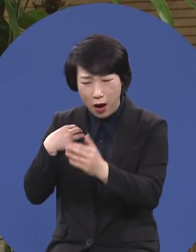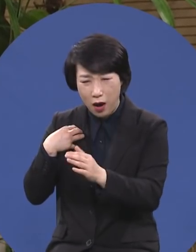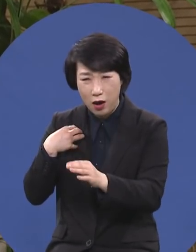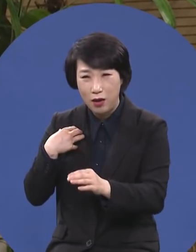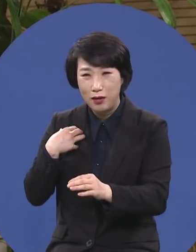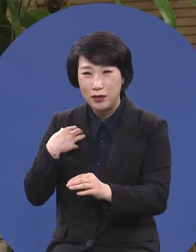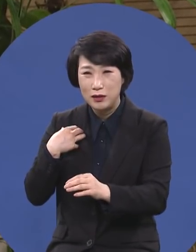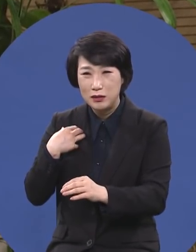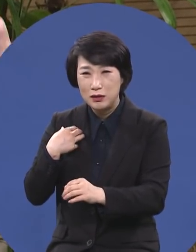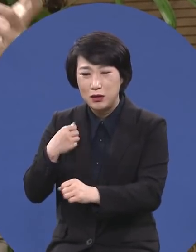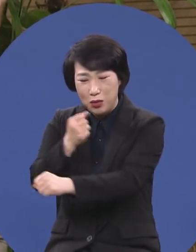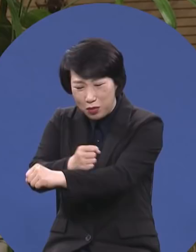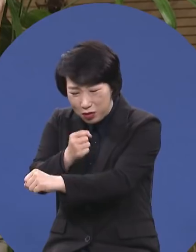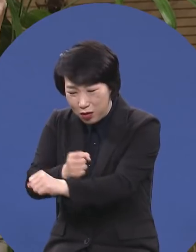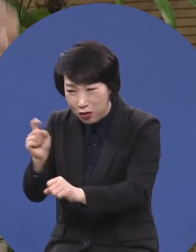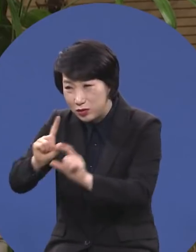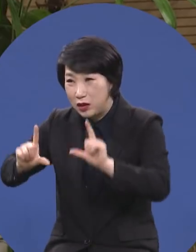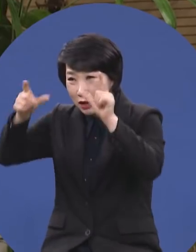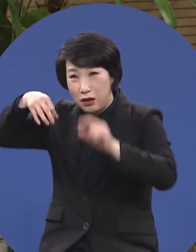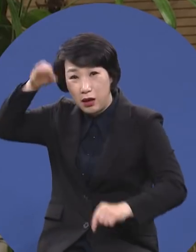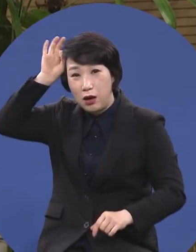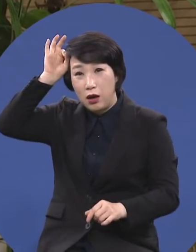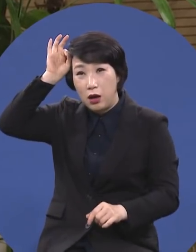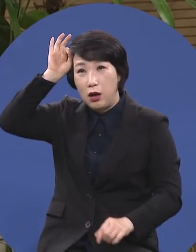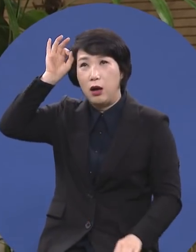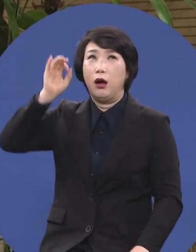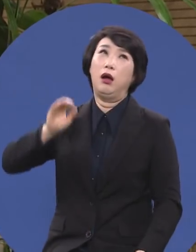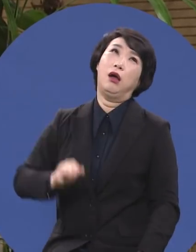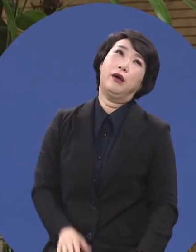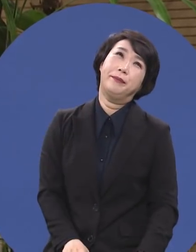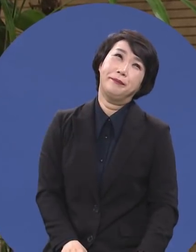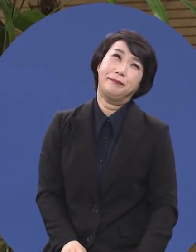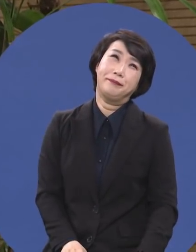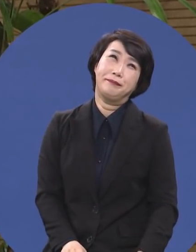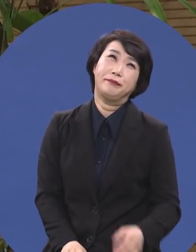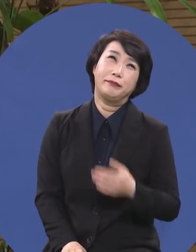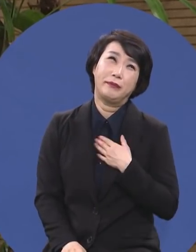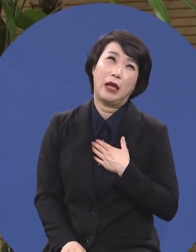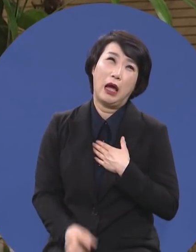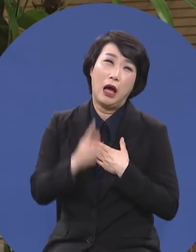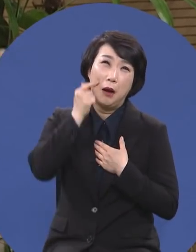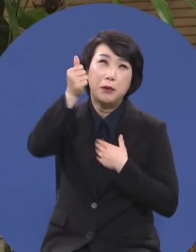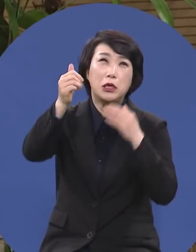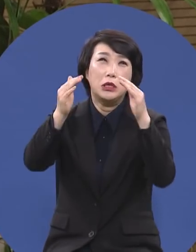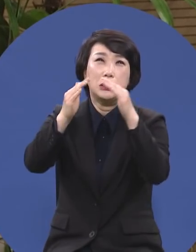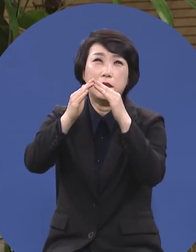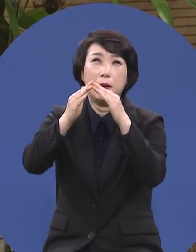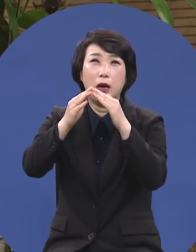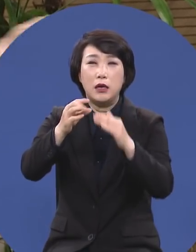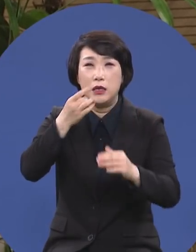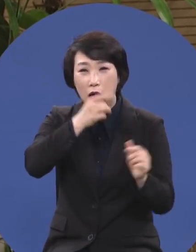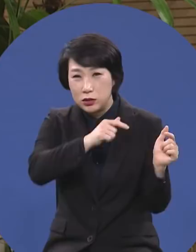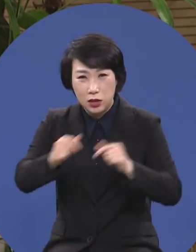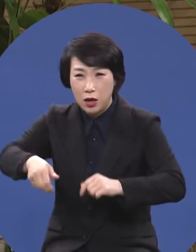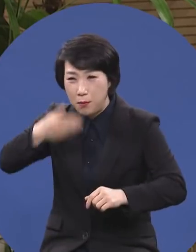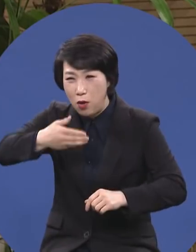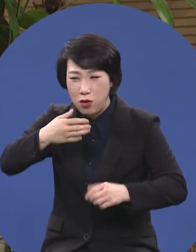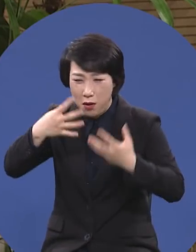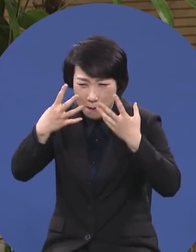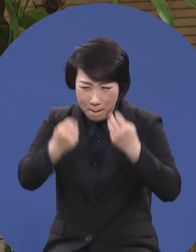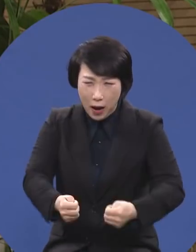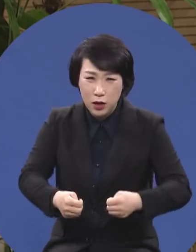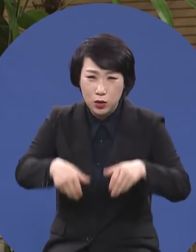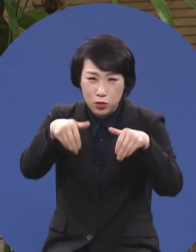어느 날 갑자기 생각이 떠올라. 우리 아버지 집에는 양식이 많은